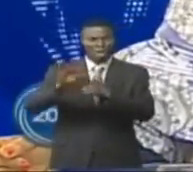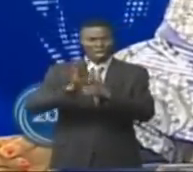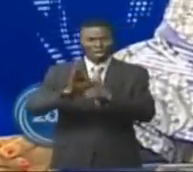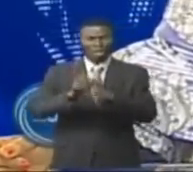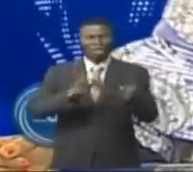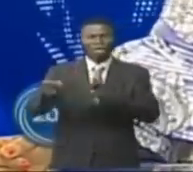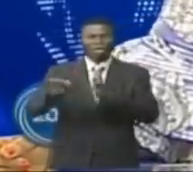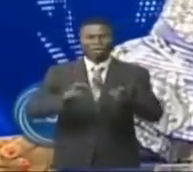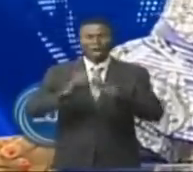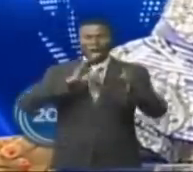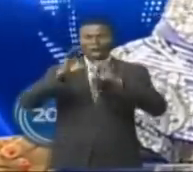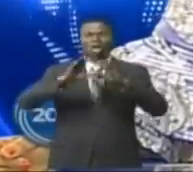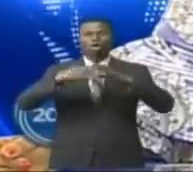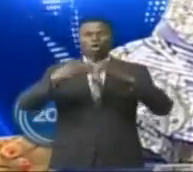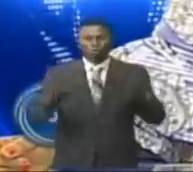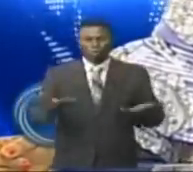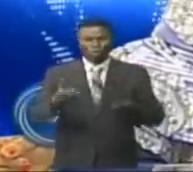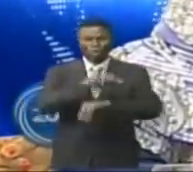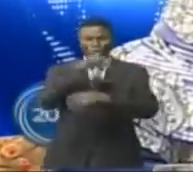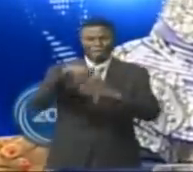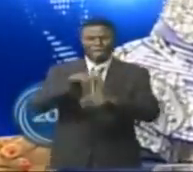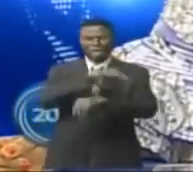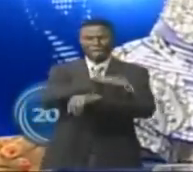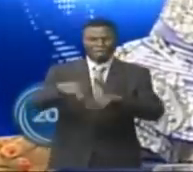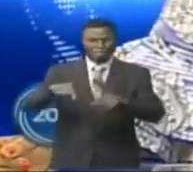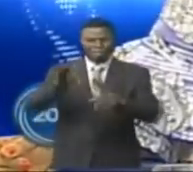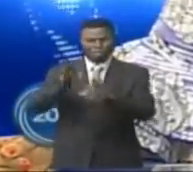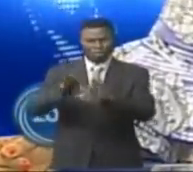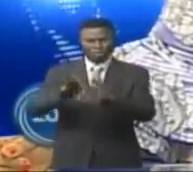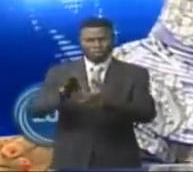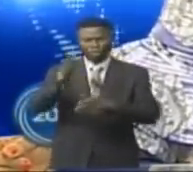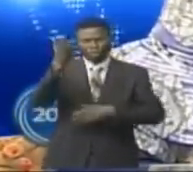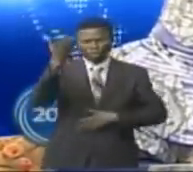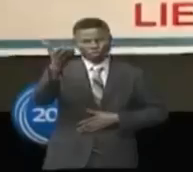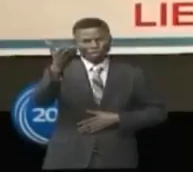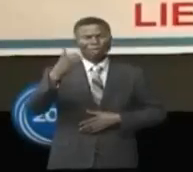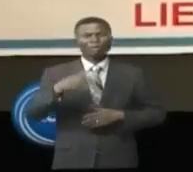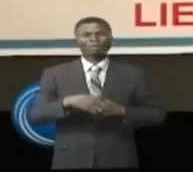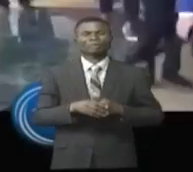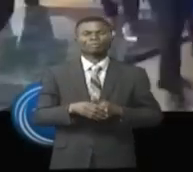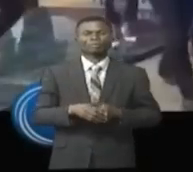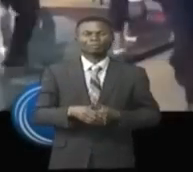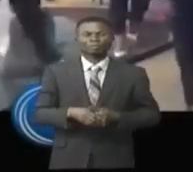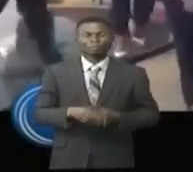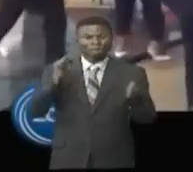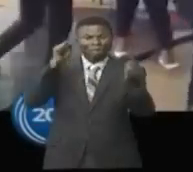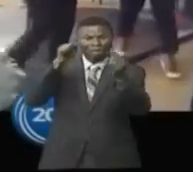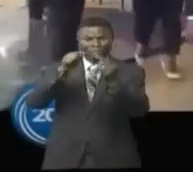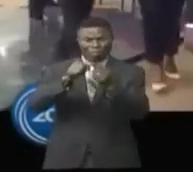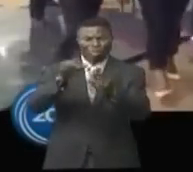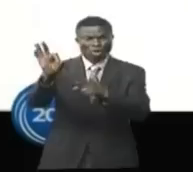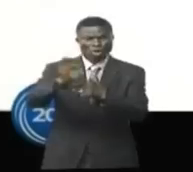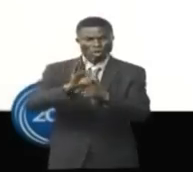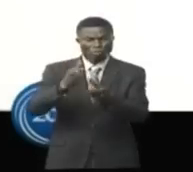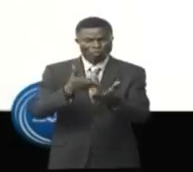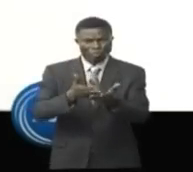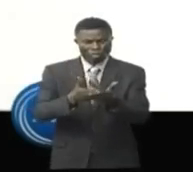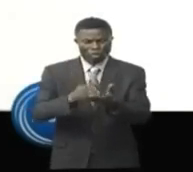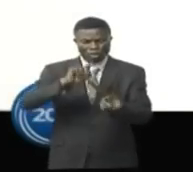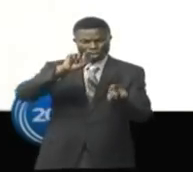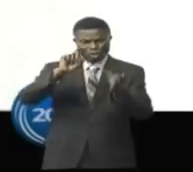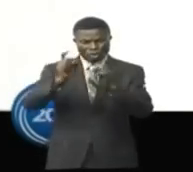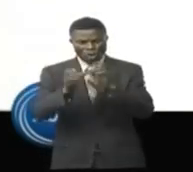gestion de la communication institutionnelle. Teti Samba, Hervé Poudi. L'objectif de cet atelier est